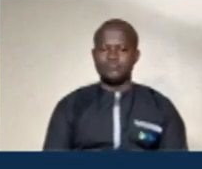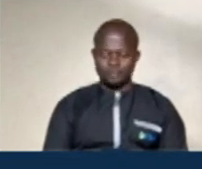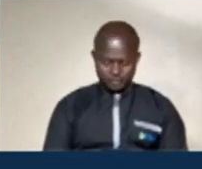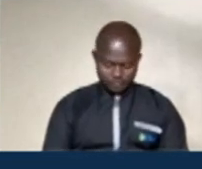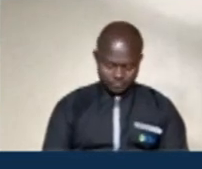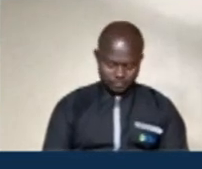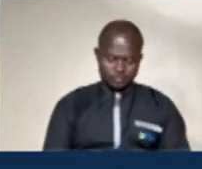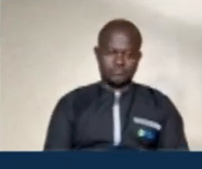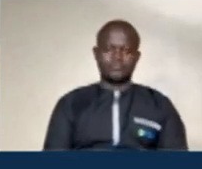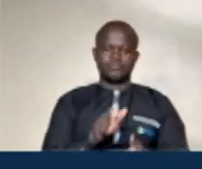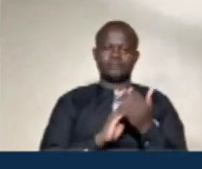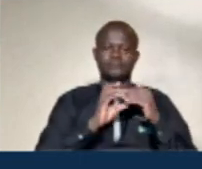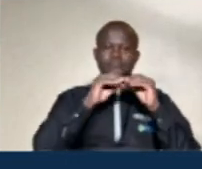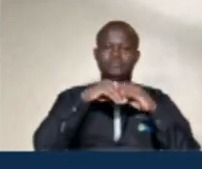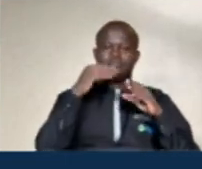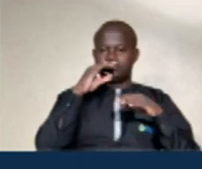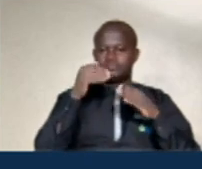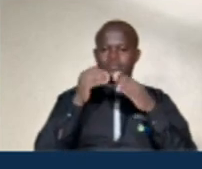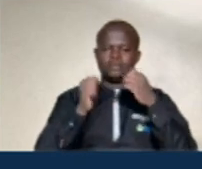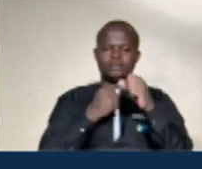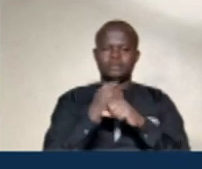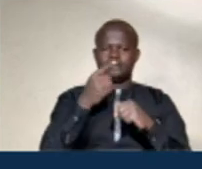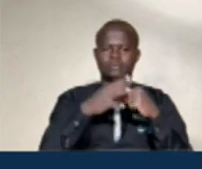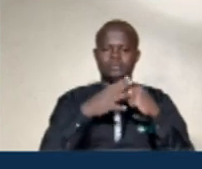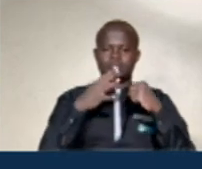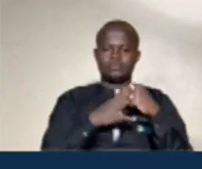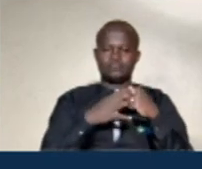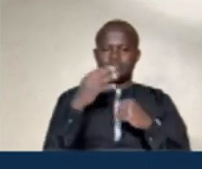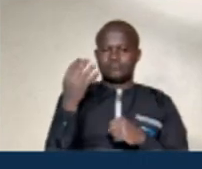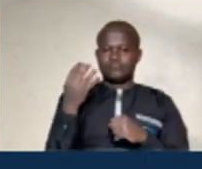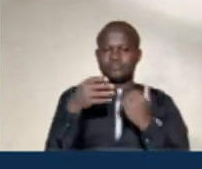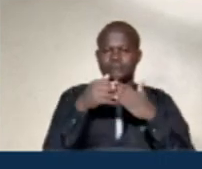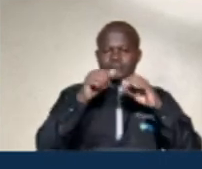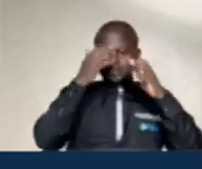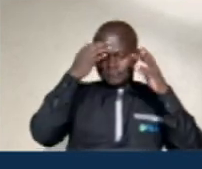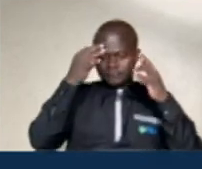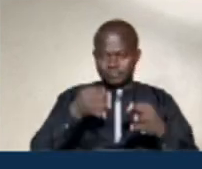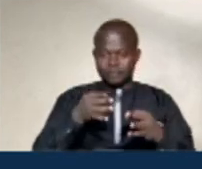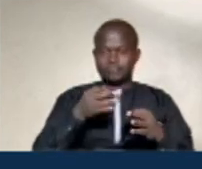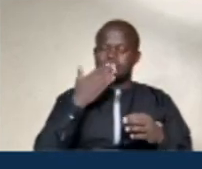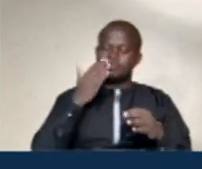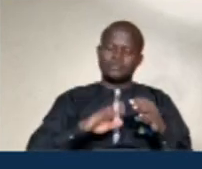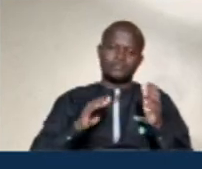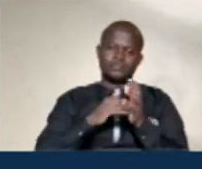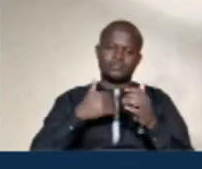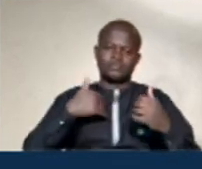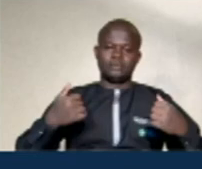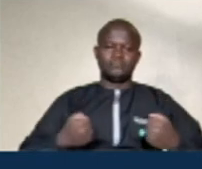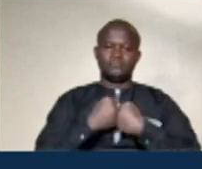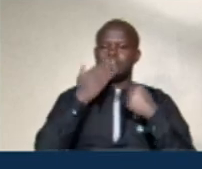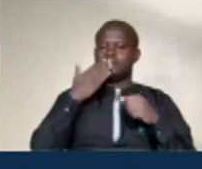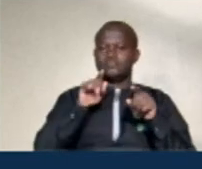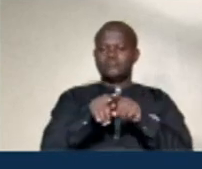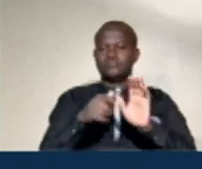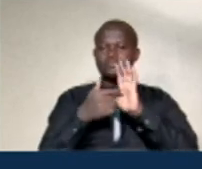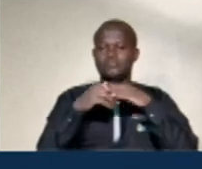Bamwe mu bayoboye Ubufaransa mbere y'igihumbi kimwe 1994 ntibafashe imyanzuro ikwiye kandi byagize ingaruka mbi nk'uko